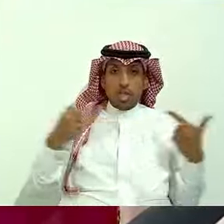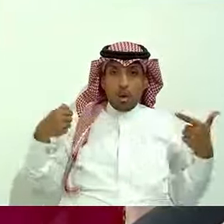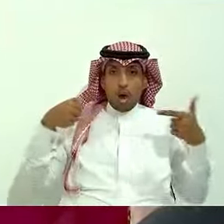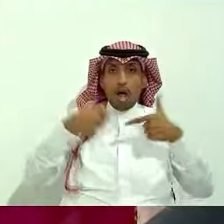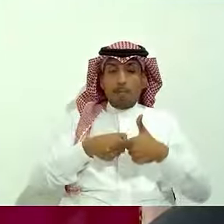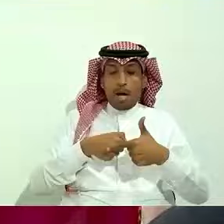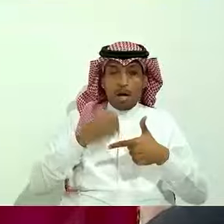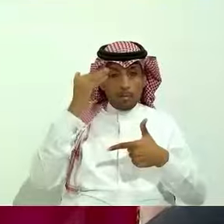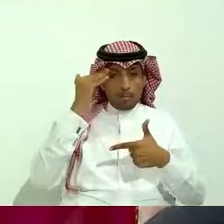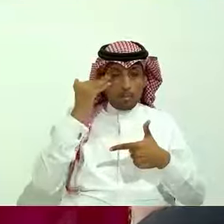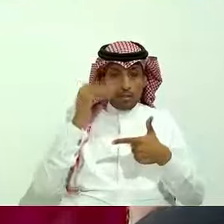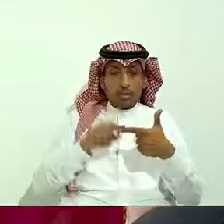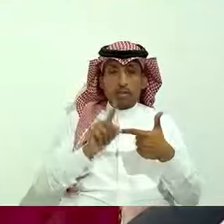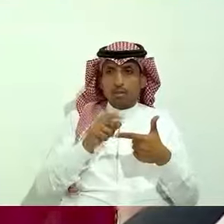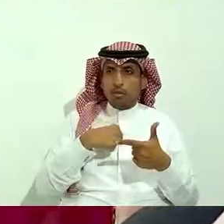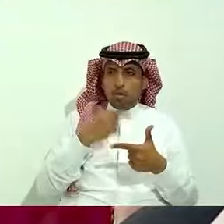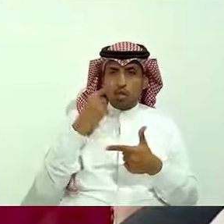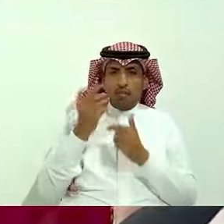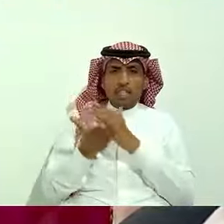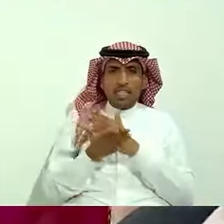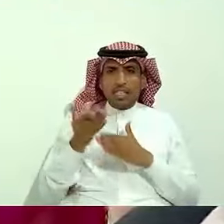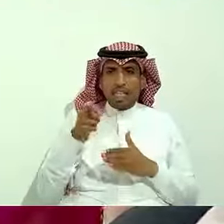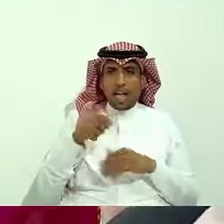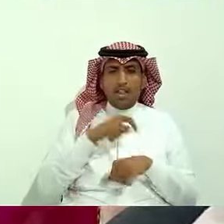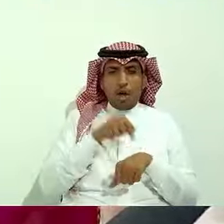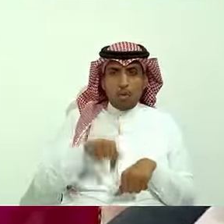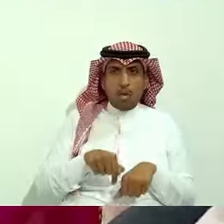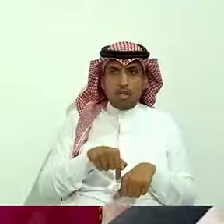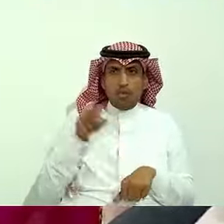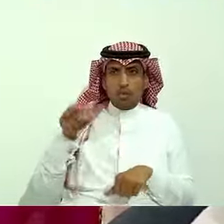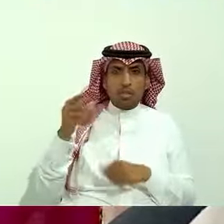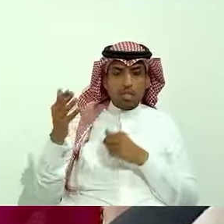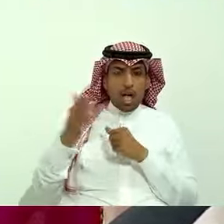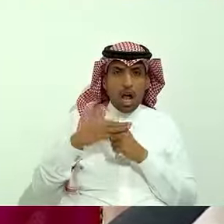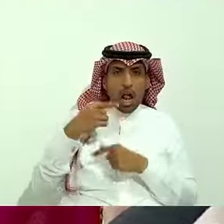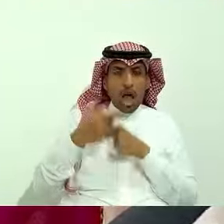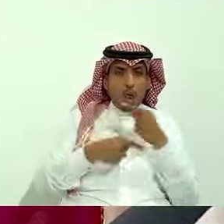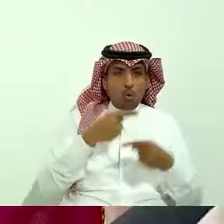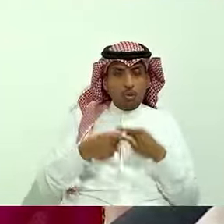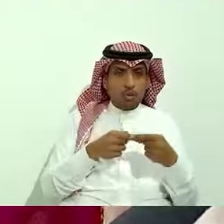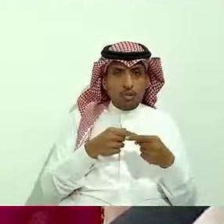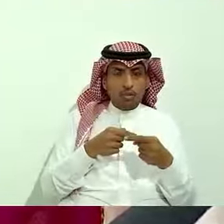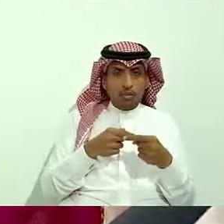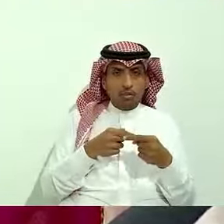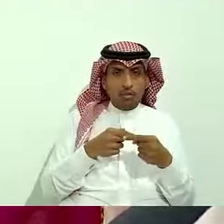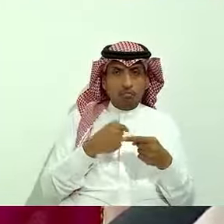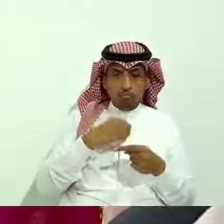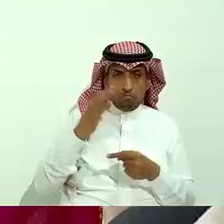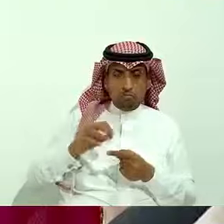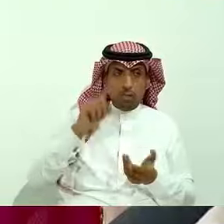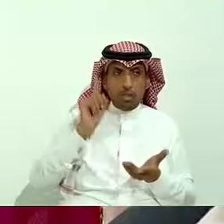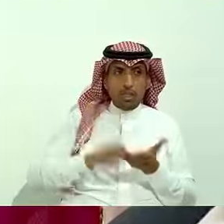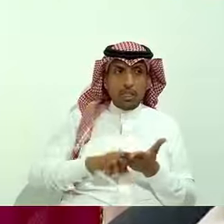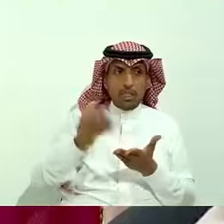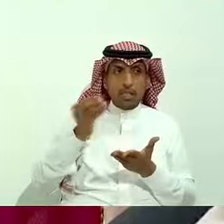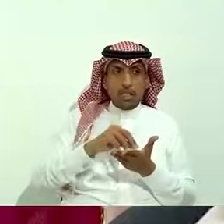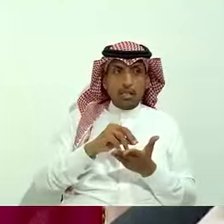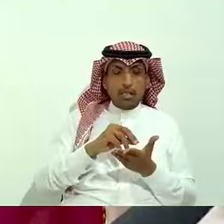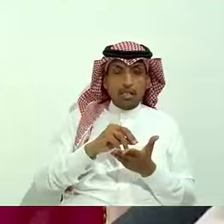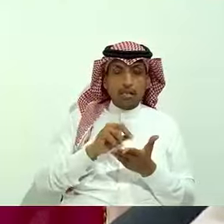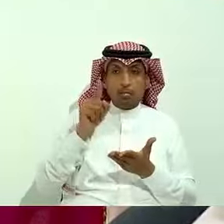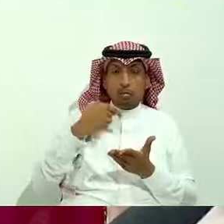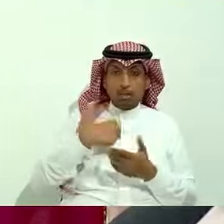هي مأخوذة من إرثنا لشيء معاصر، لكن زي ما قلتي وهذا الشيء دائما لما أحكي معك كل ما لي أتأكد من هالنقطة، أننا ما